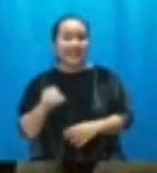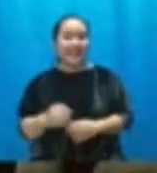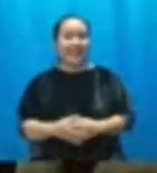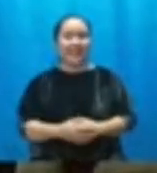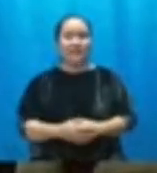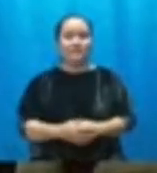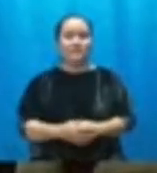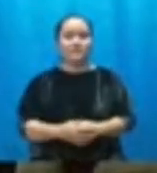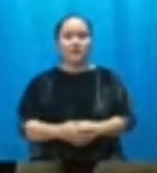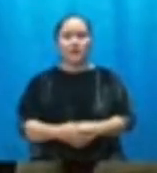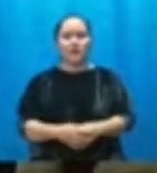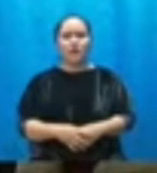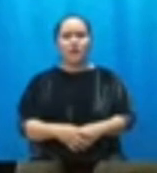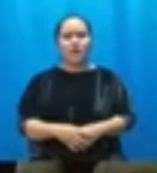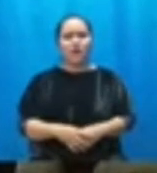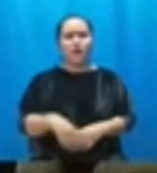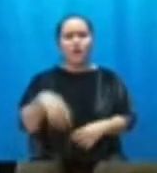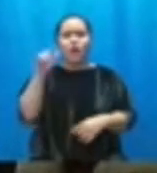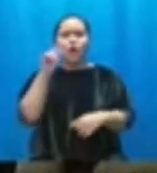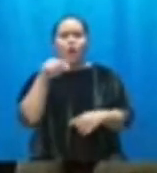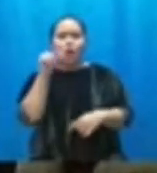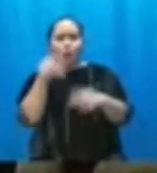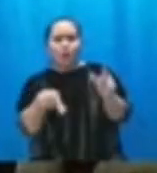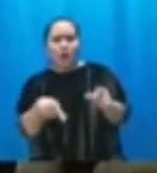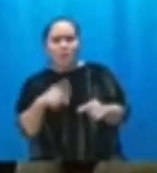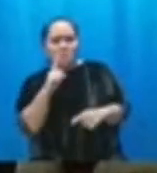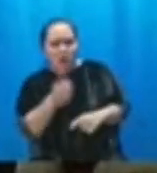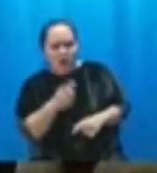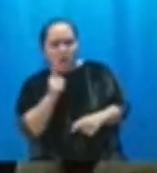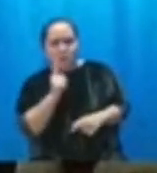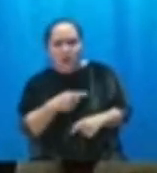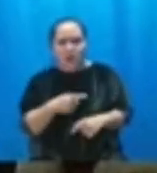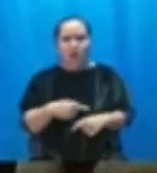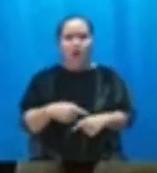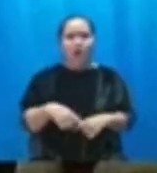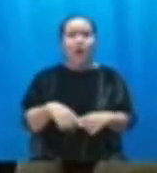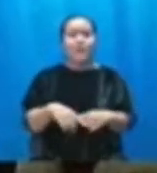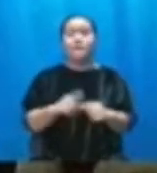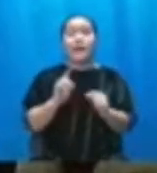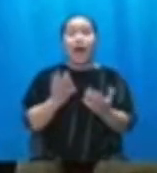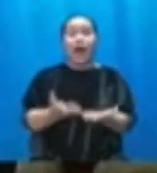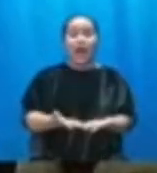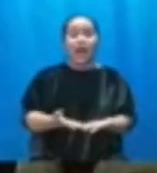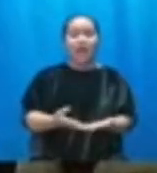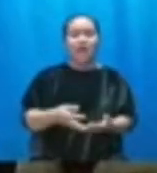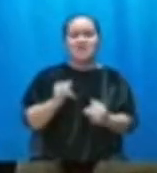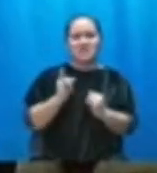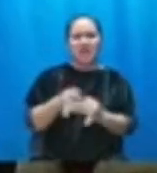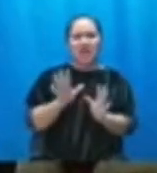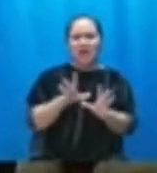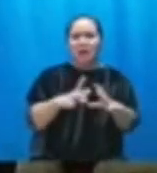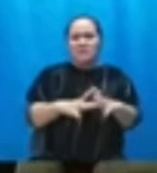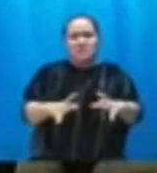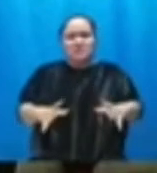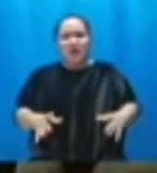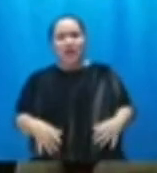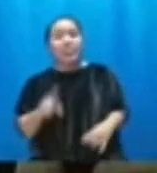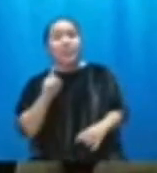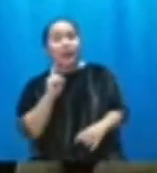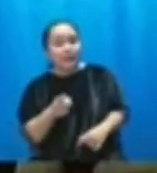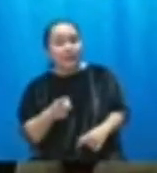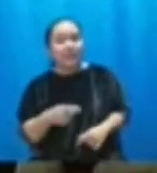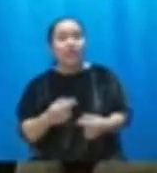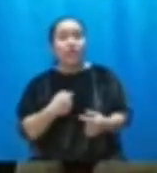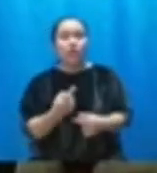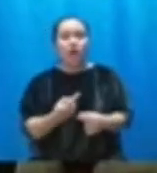kepada tidak begitu ke Jeju marah-marah dan kalau kita sudah marah-marah dan gusar gusar lebih dari parah marah itu